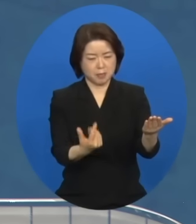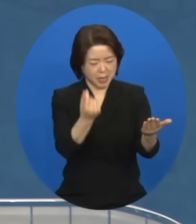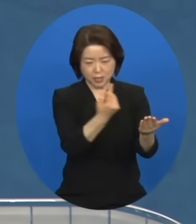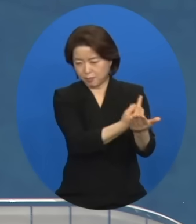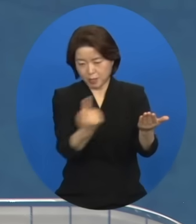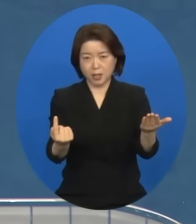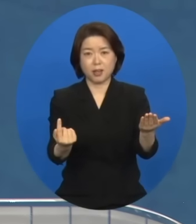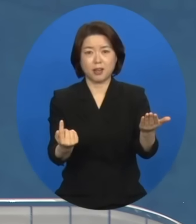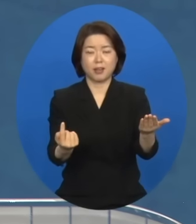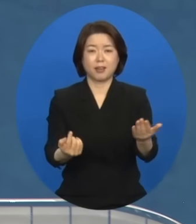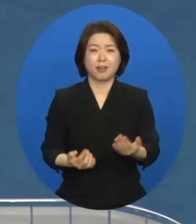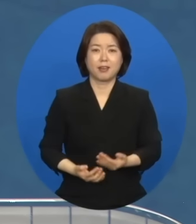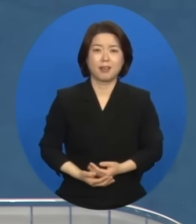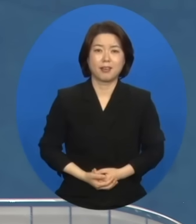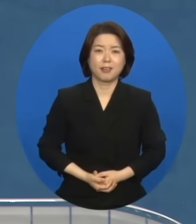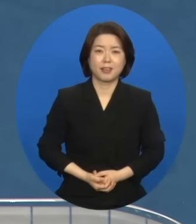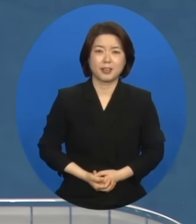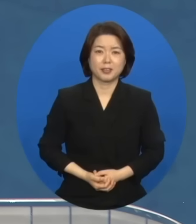돌아서라.